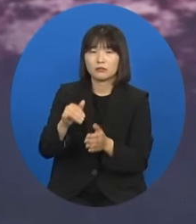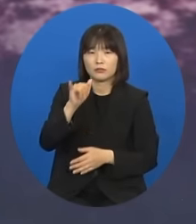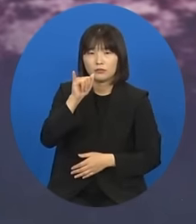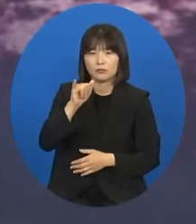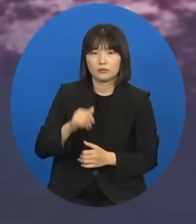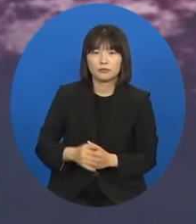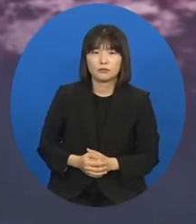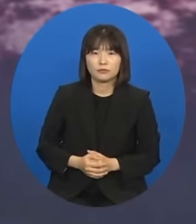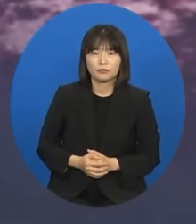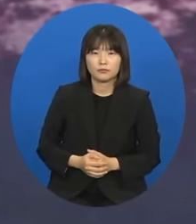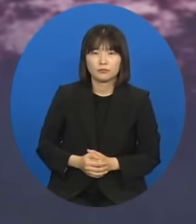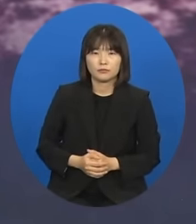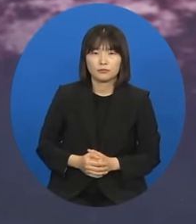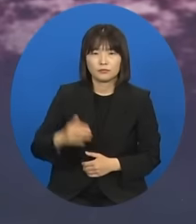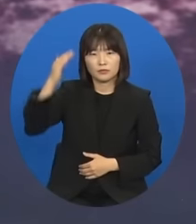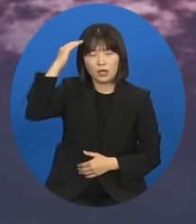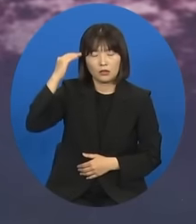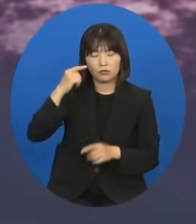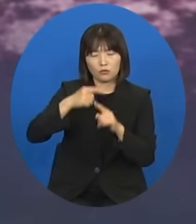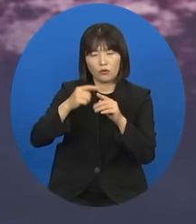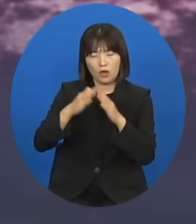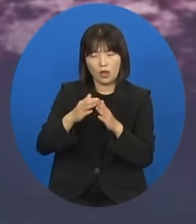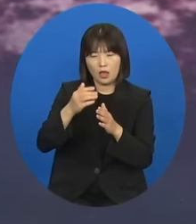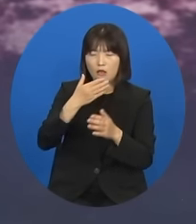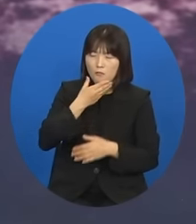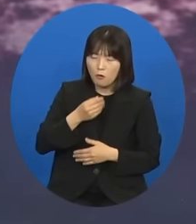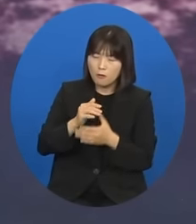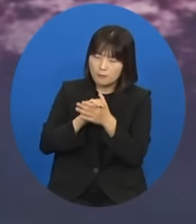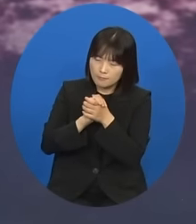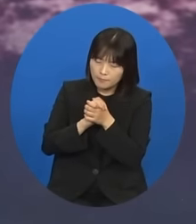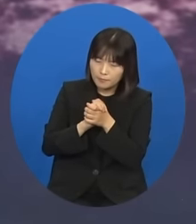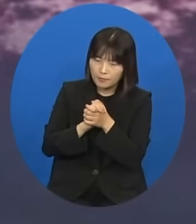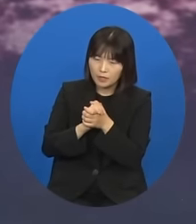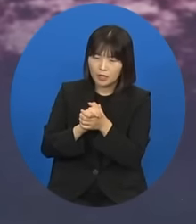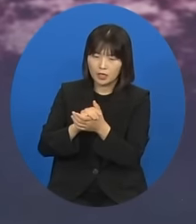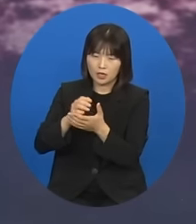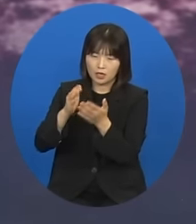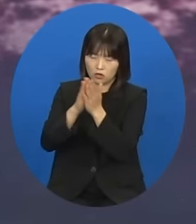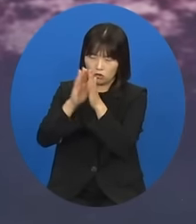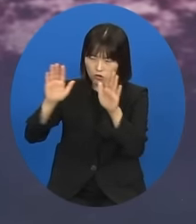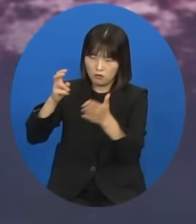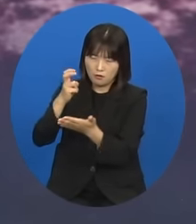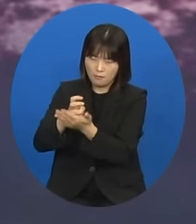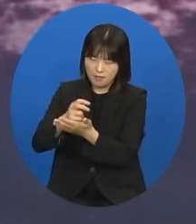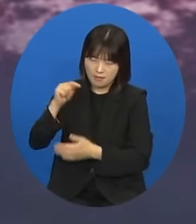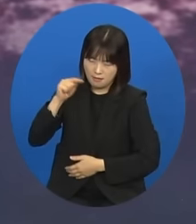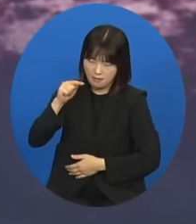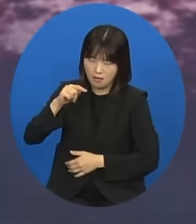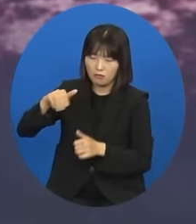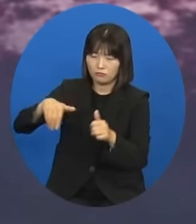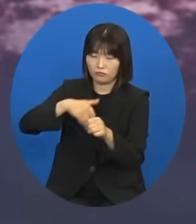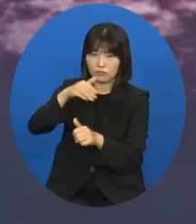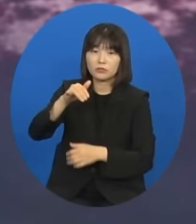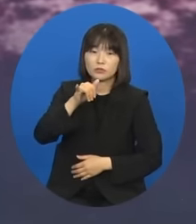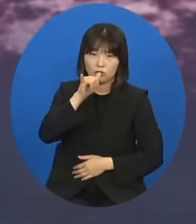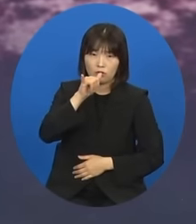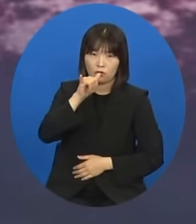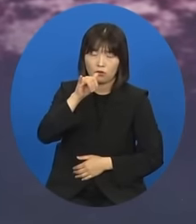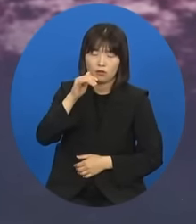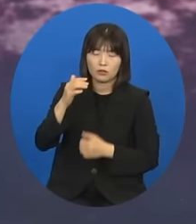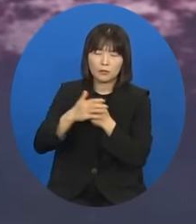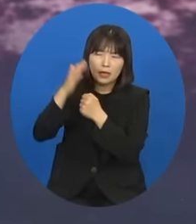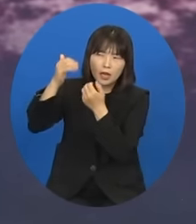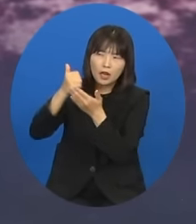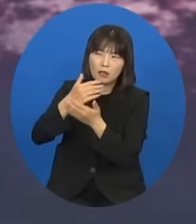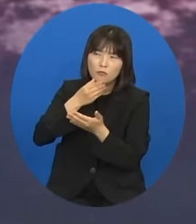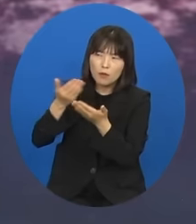있어요 중국교회가 대체로 기복적이고 또한 율법적인 분위기가 있는 것이 사실입니다 그래서 하나님의 복을 받으려면